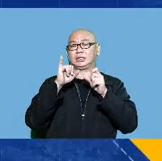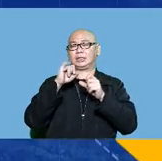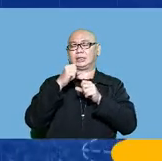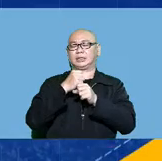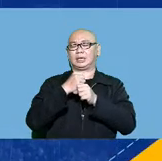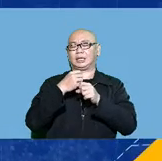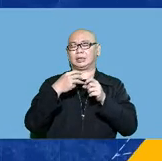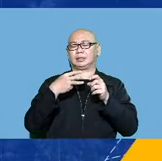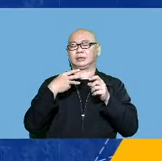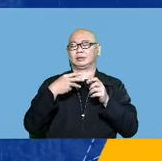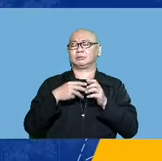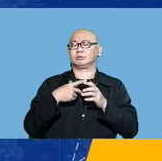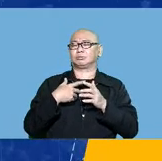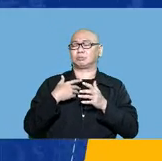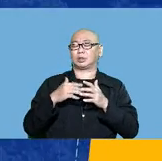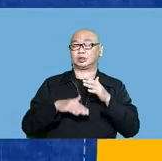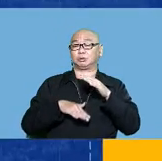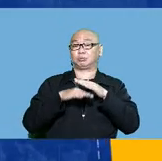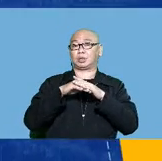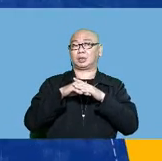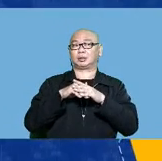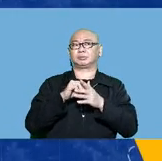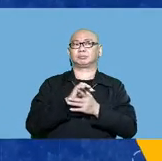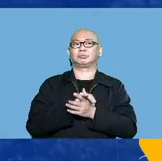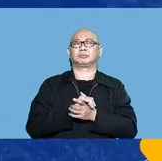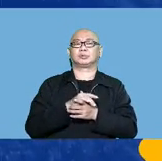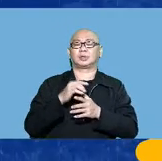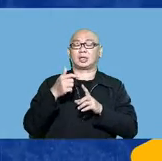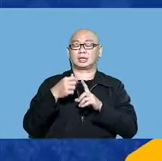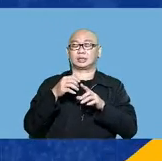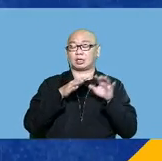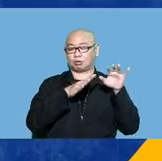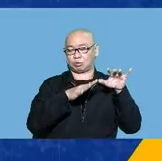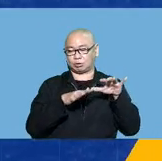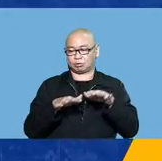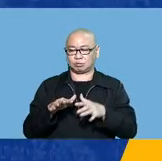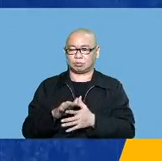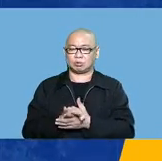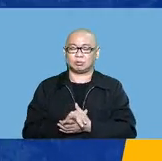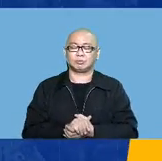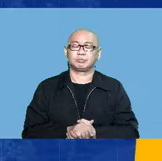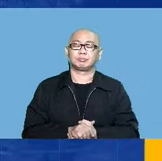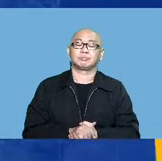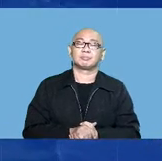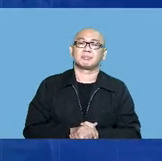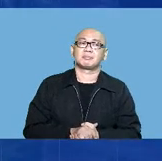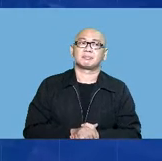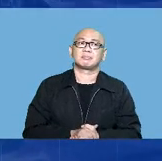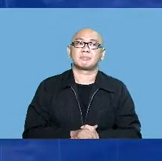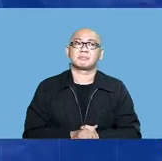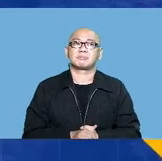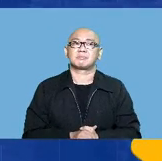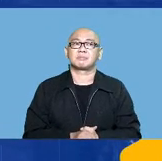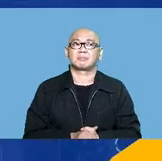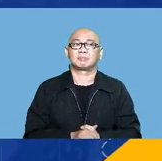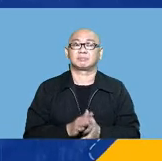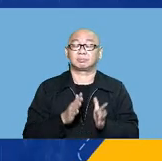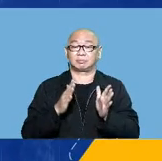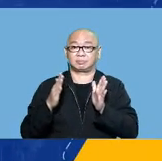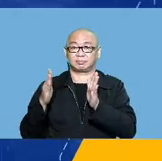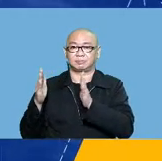maksimal di body of water dari saluran luncur atau shoot spillway.